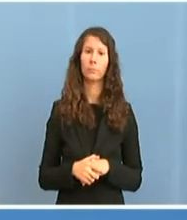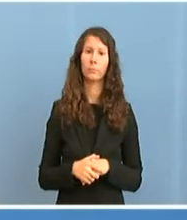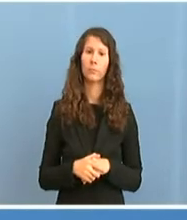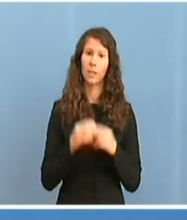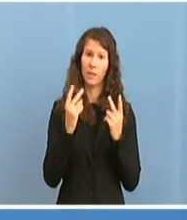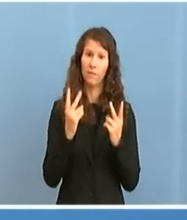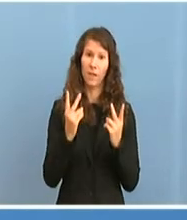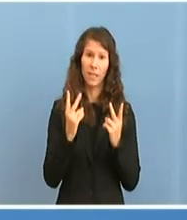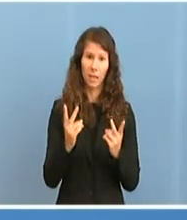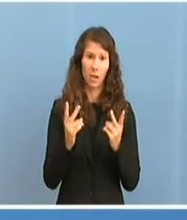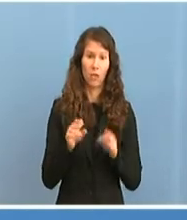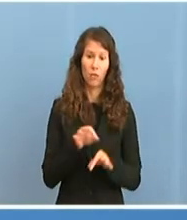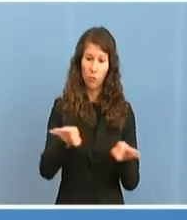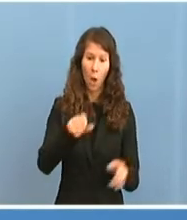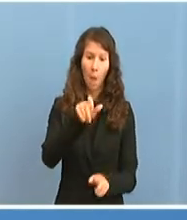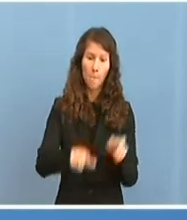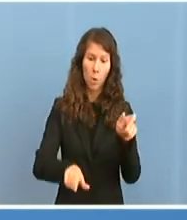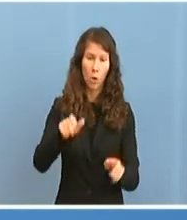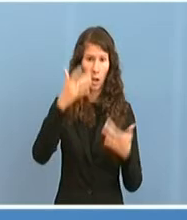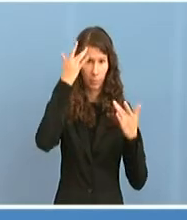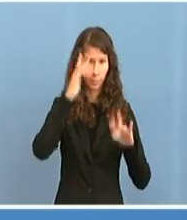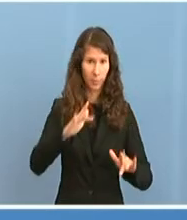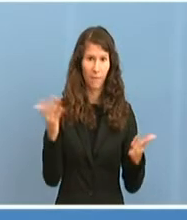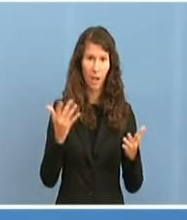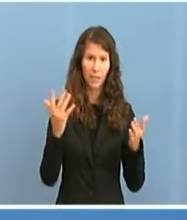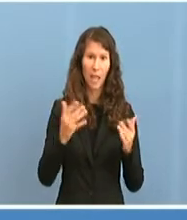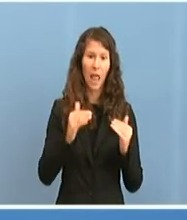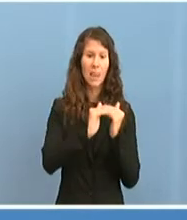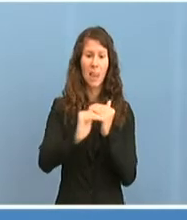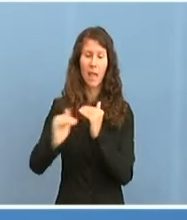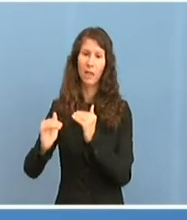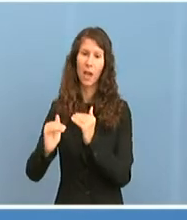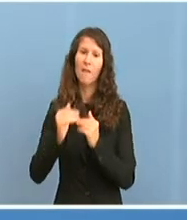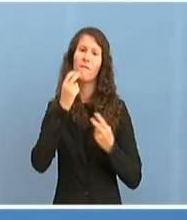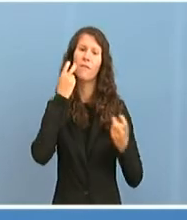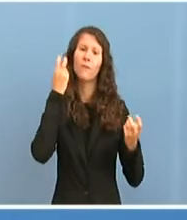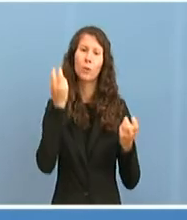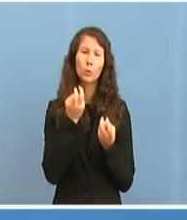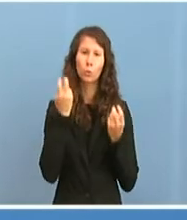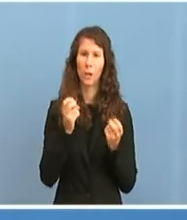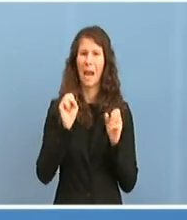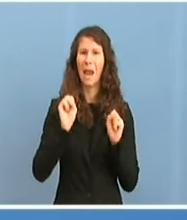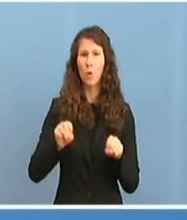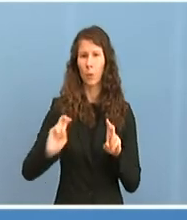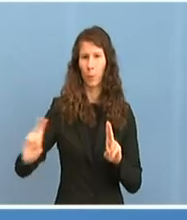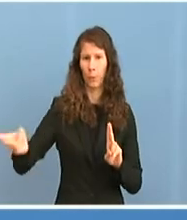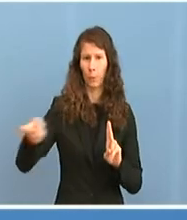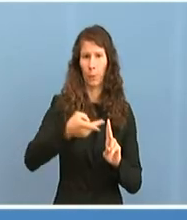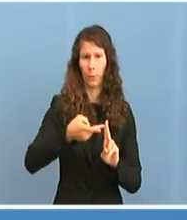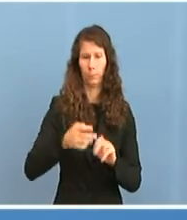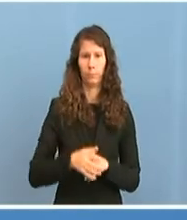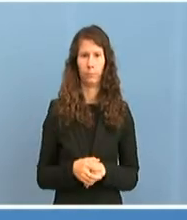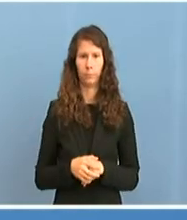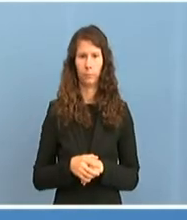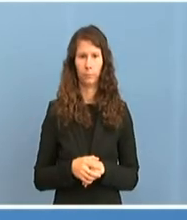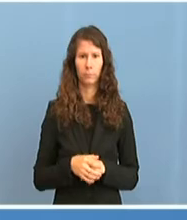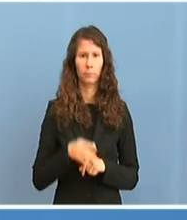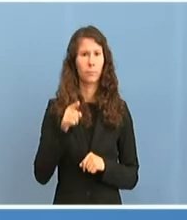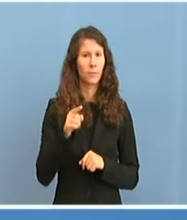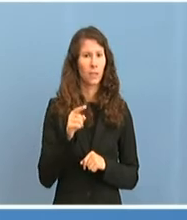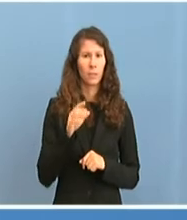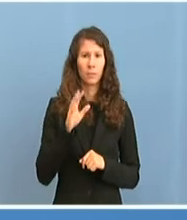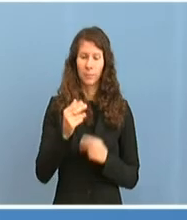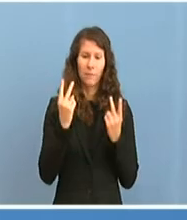Akzeptanz, dass es einen möglichst einheitlichen Rahmen der Länder halt eben gibt. Und entscheidend ist nun mal eine rasche Eindämmung